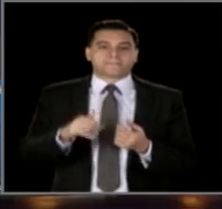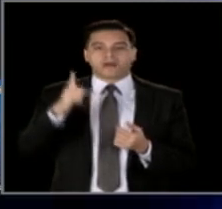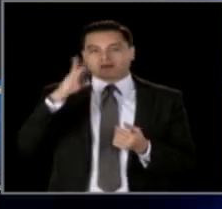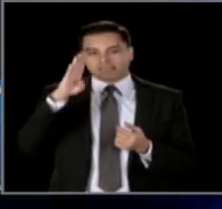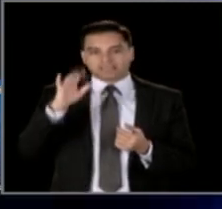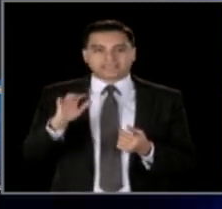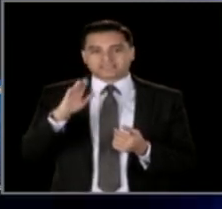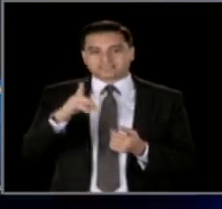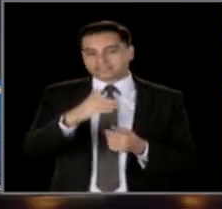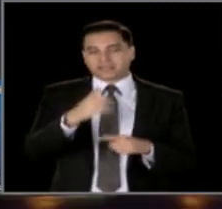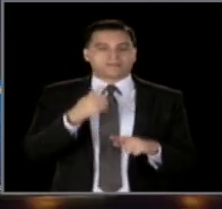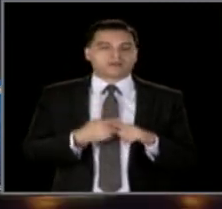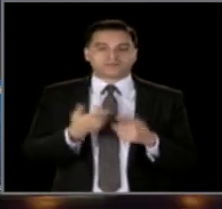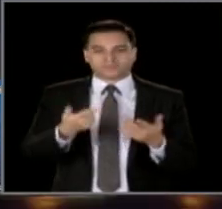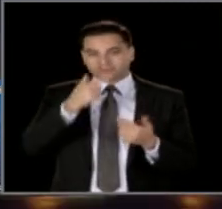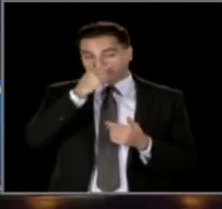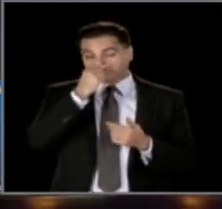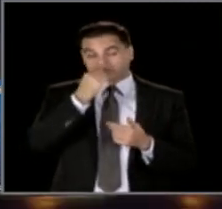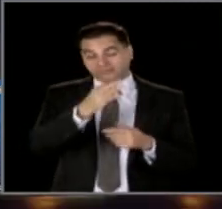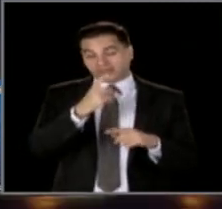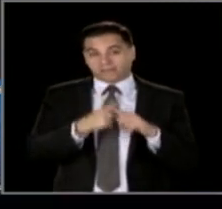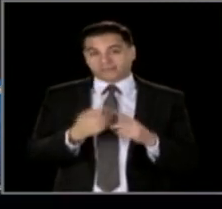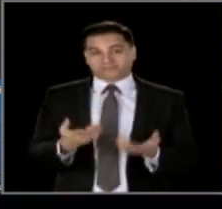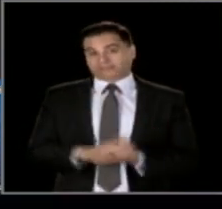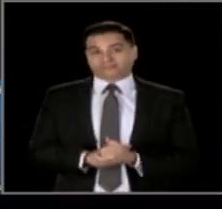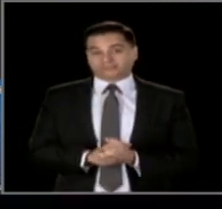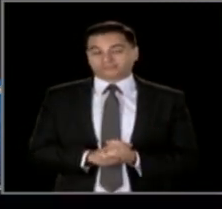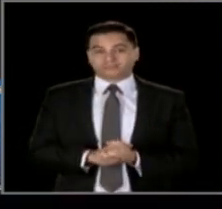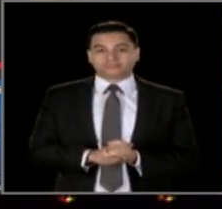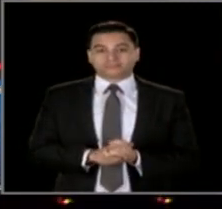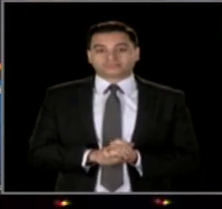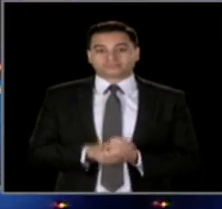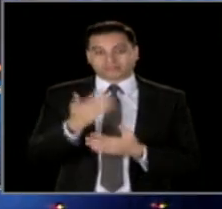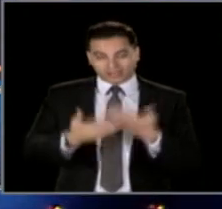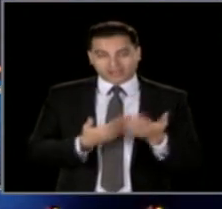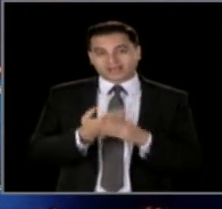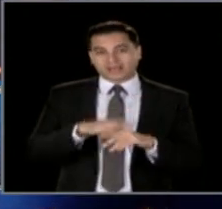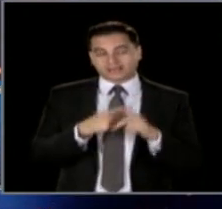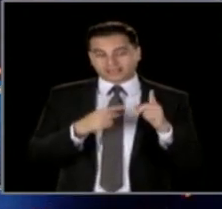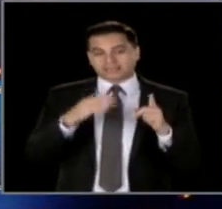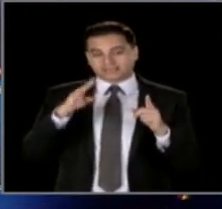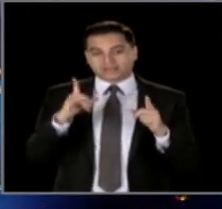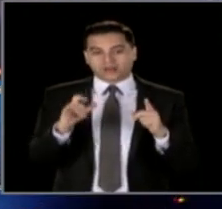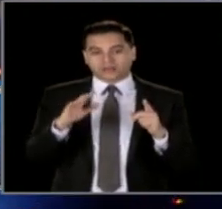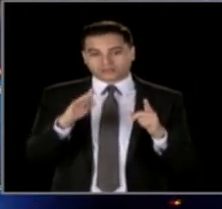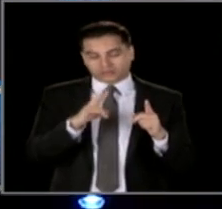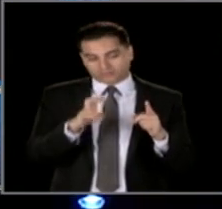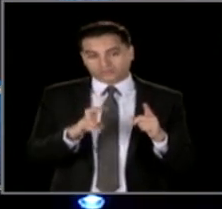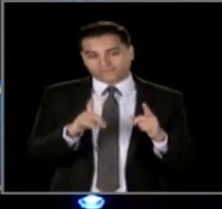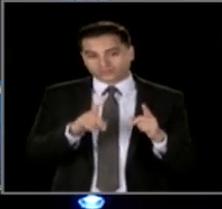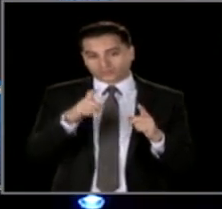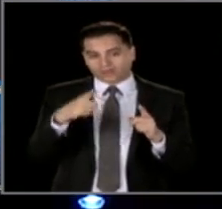أصلا. مروان طبعاً إجابة خاطئة. هرجع لك تاني يا كرولوس، هرجع لك تاني. السؤال ده